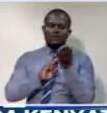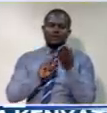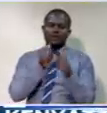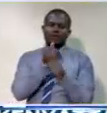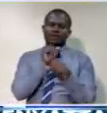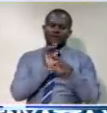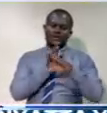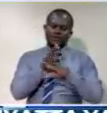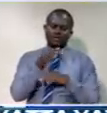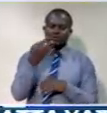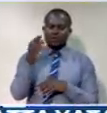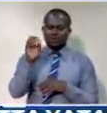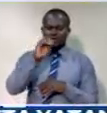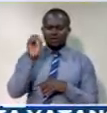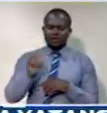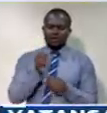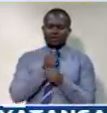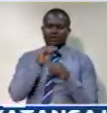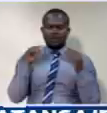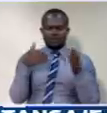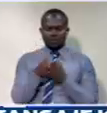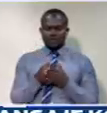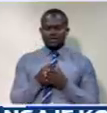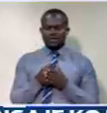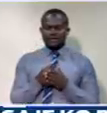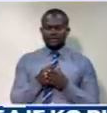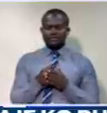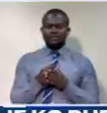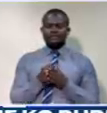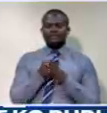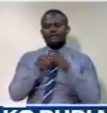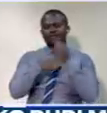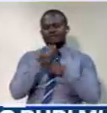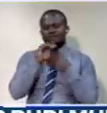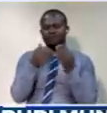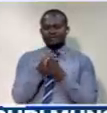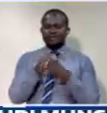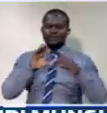batarenze 30% by'abakozi bose. Ibikorwa byose